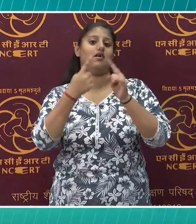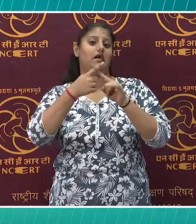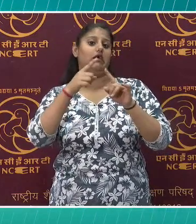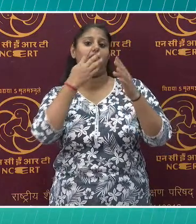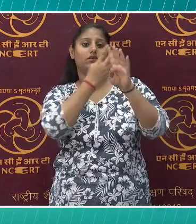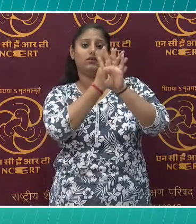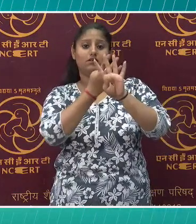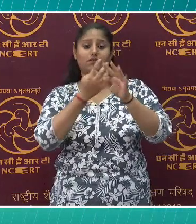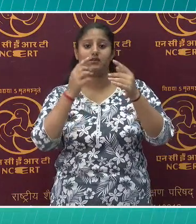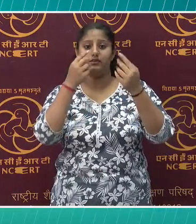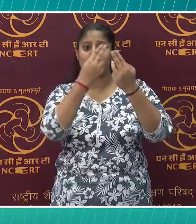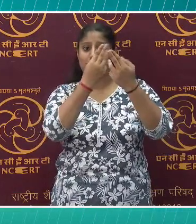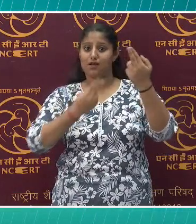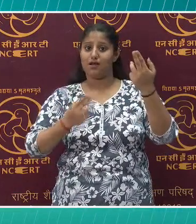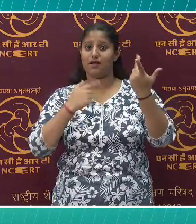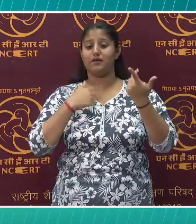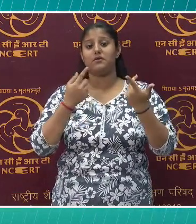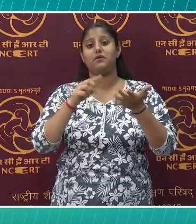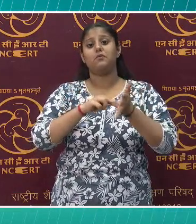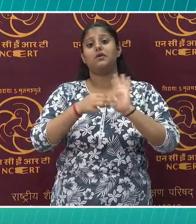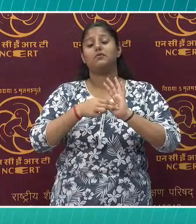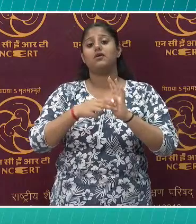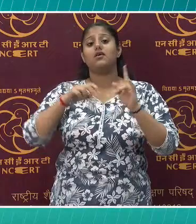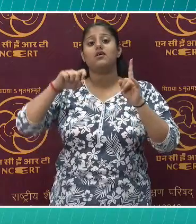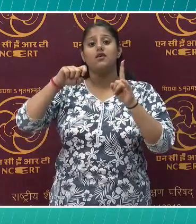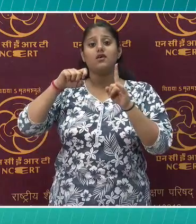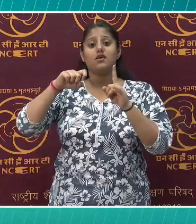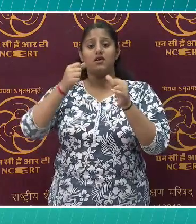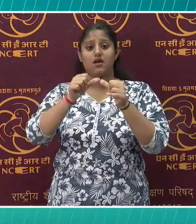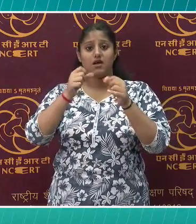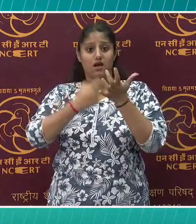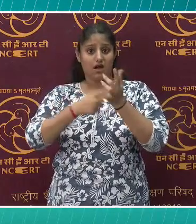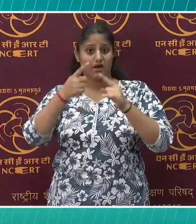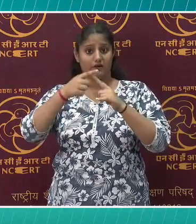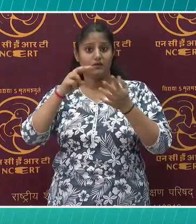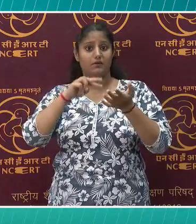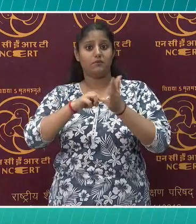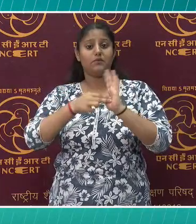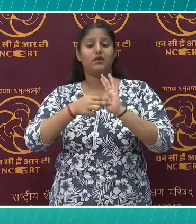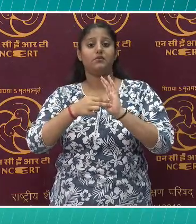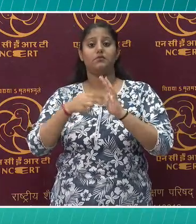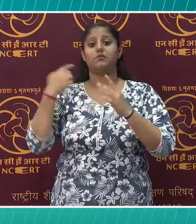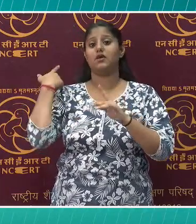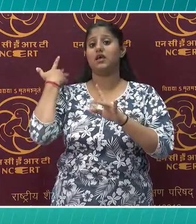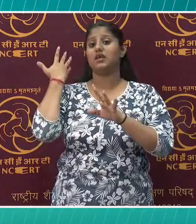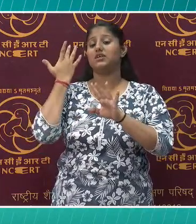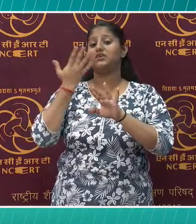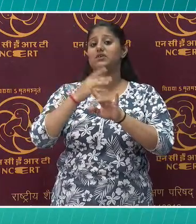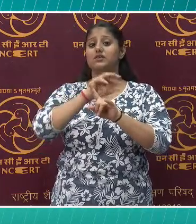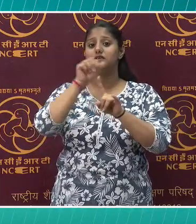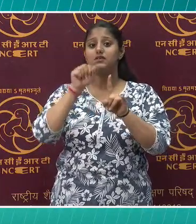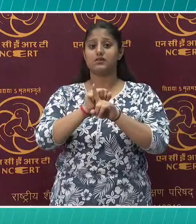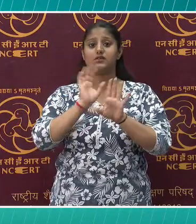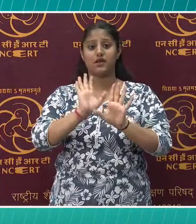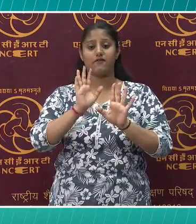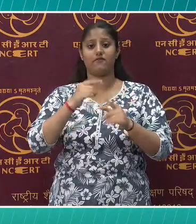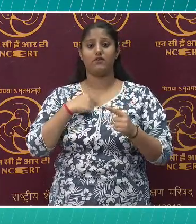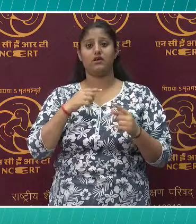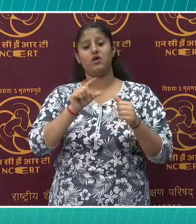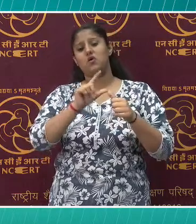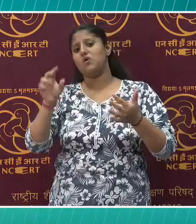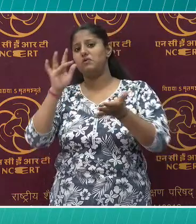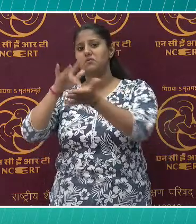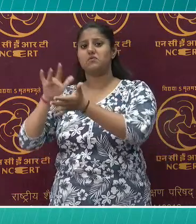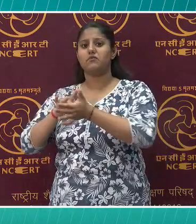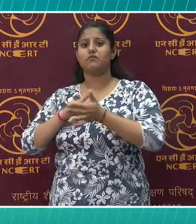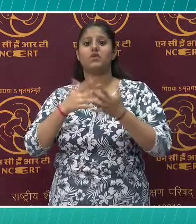It shows कलाएं जो हैं हमारे सर्वांगीण है, हर जगह समावेश है. चाहे